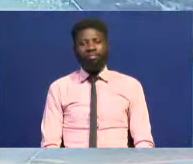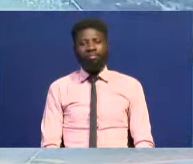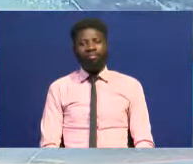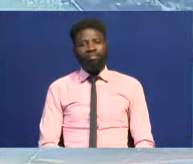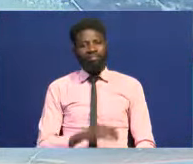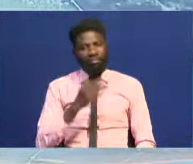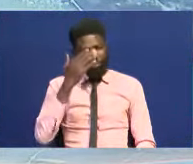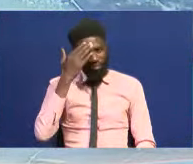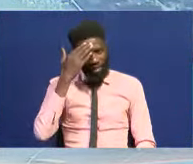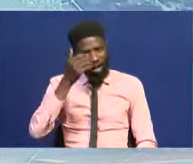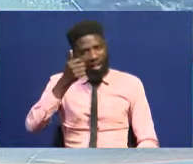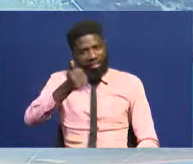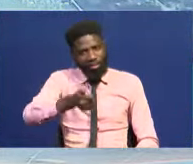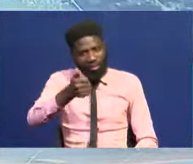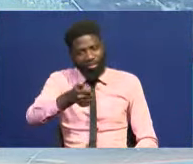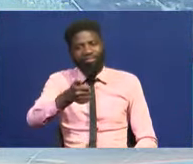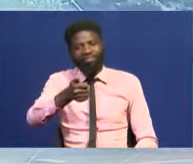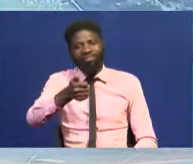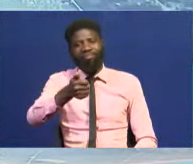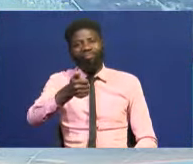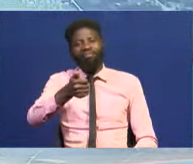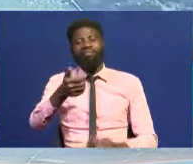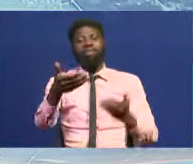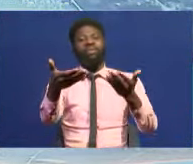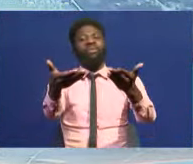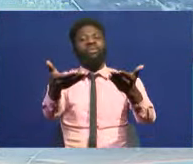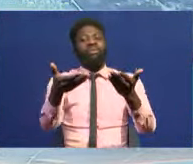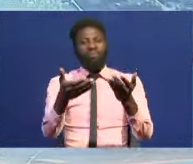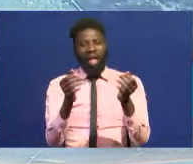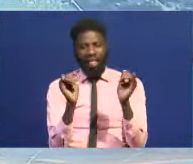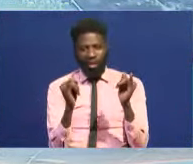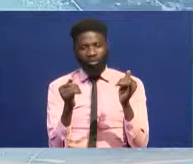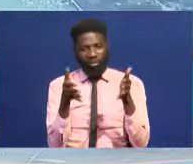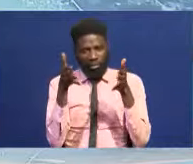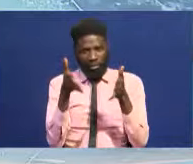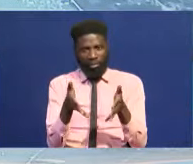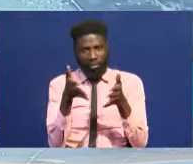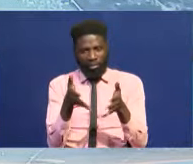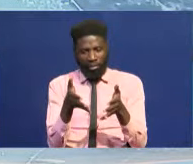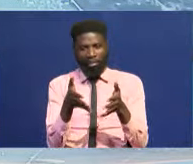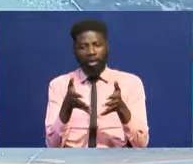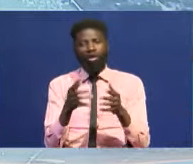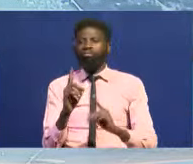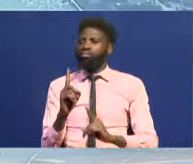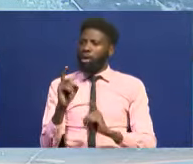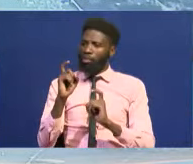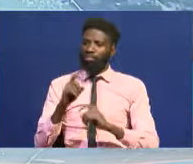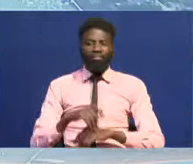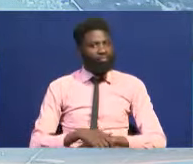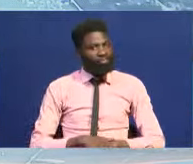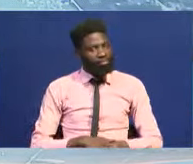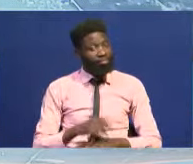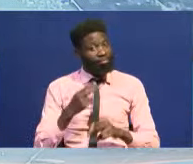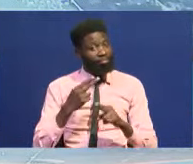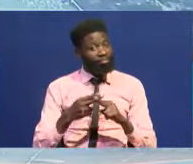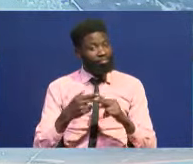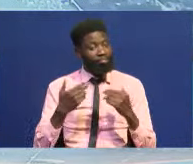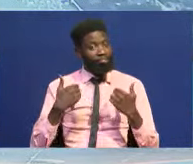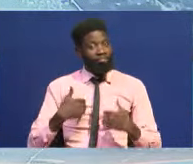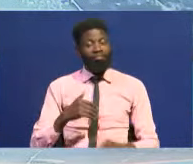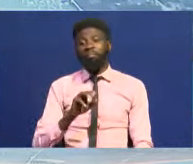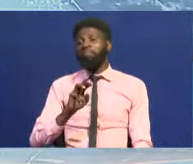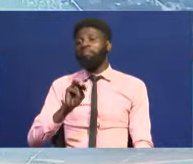Assalamu alaikum mtazamaji, karibu tena. Taarifa zetu ndo zinaanza sasa. Langu jina ni Kamchemenza, waishara ni Byron Abuli. Karibu twende